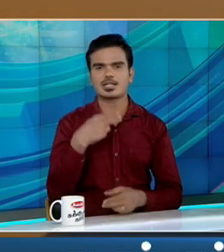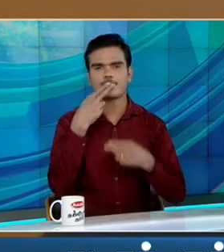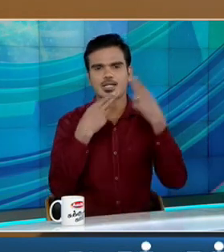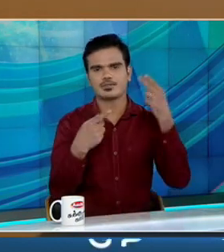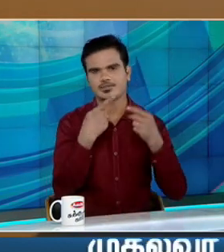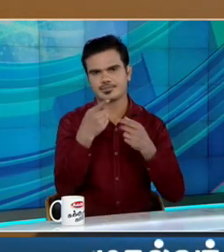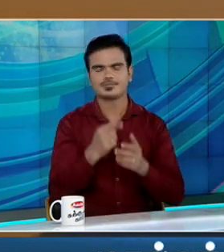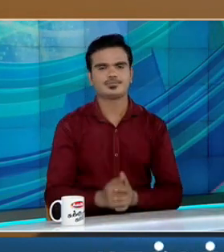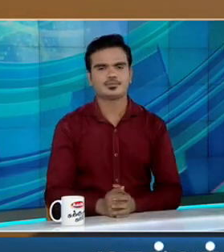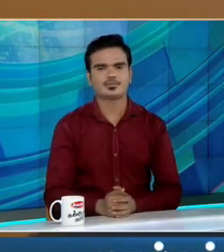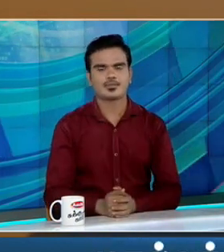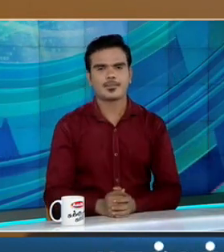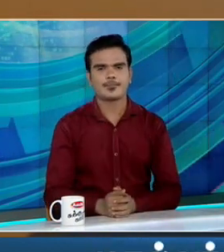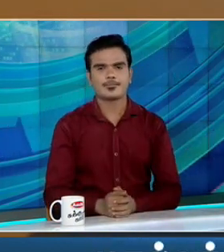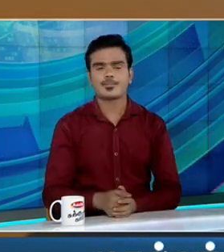பதிவு.